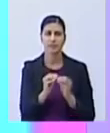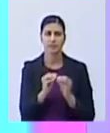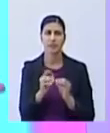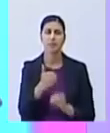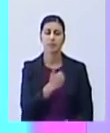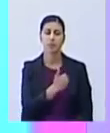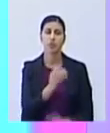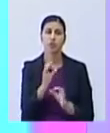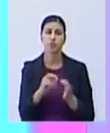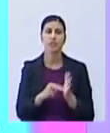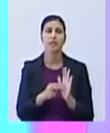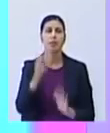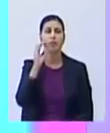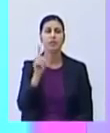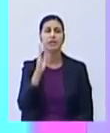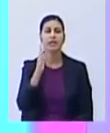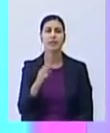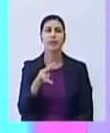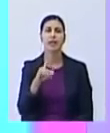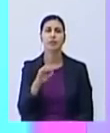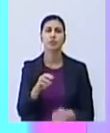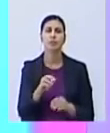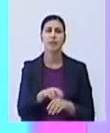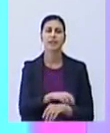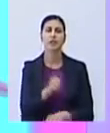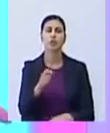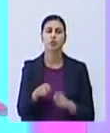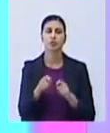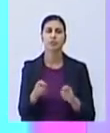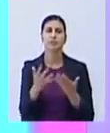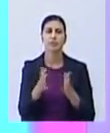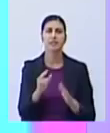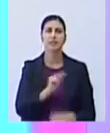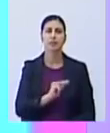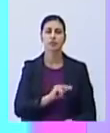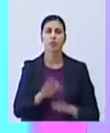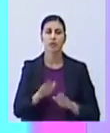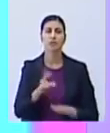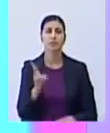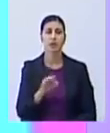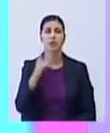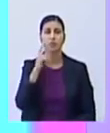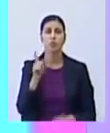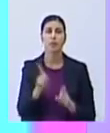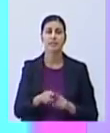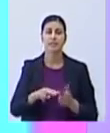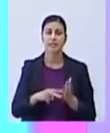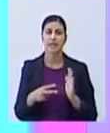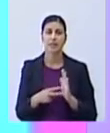მცდელობა, რომ კონკრეტული გეგმა მოგვესმინა, რას აპირებს ლეიბორისტული პარტია, როგორ შექმნის უფრო მეტ სამუშაო ადგილს, თუმცა ვფიქრობ, ასეთი